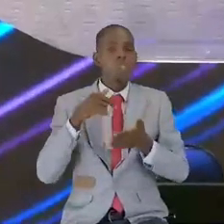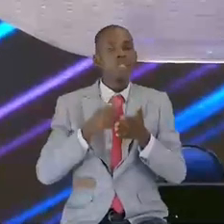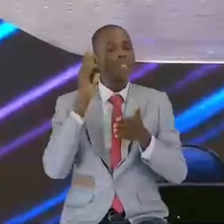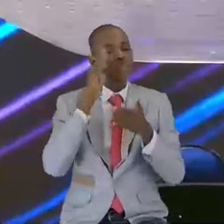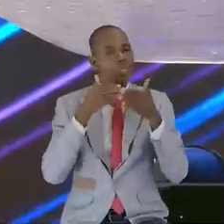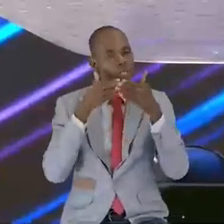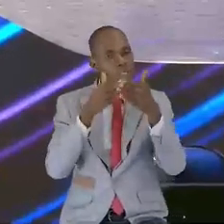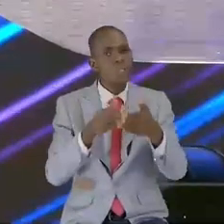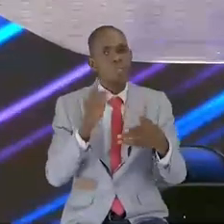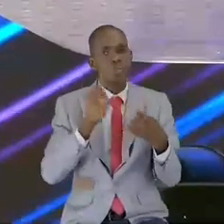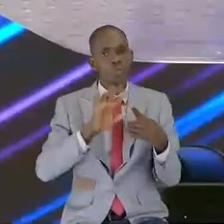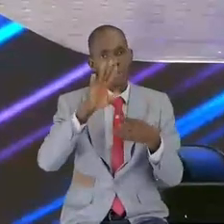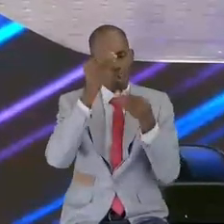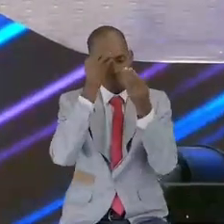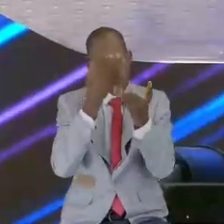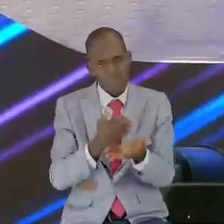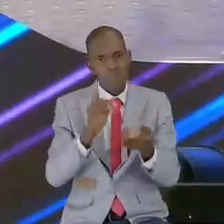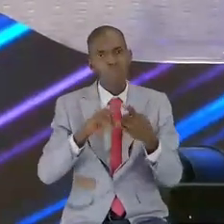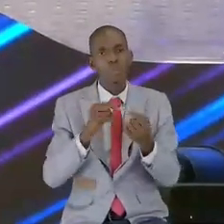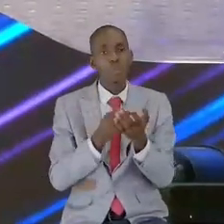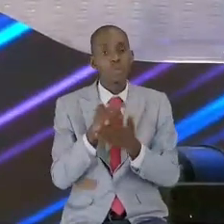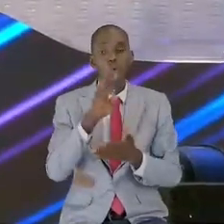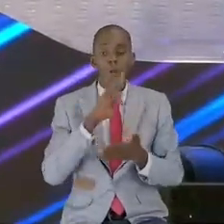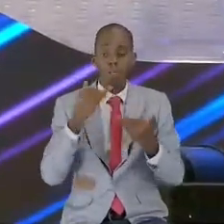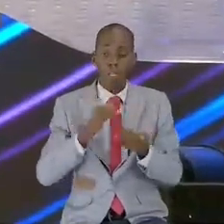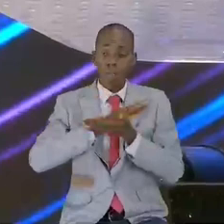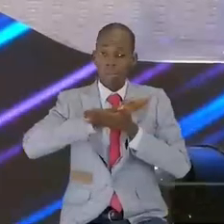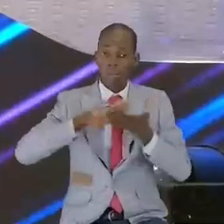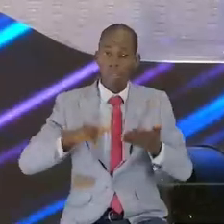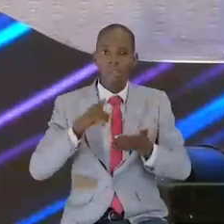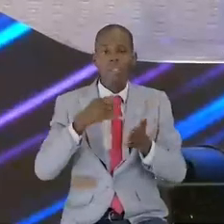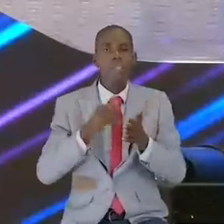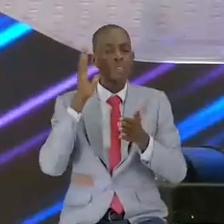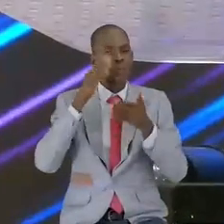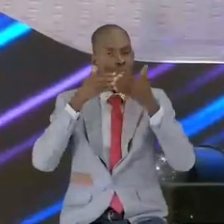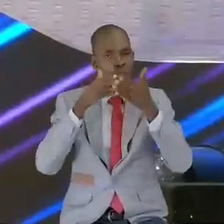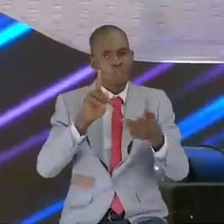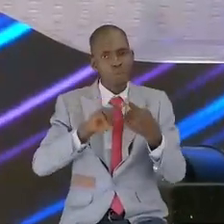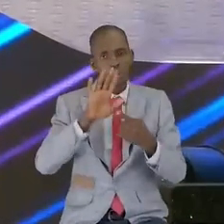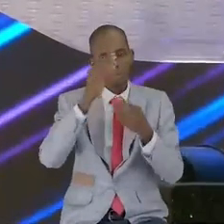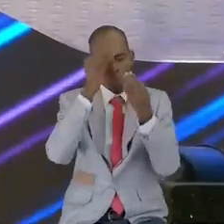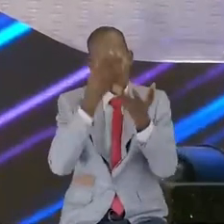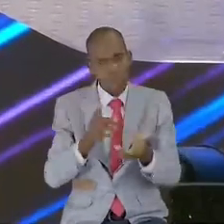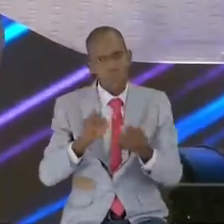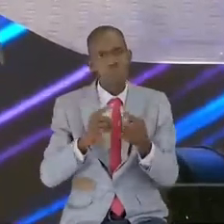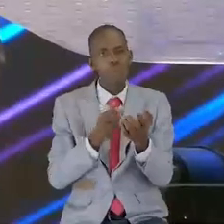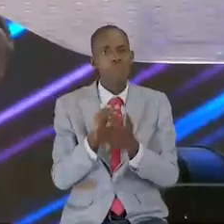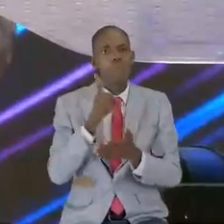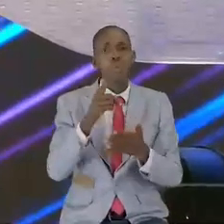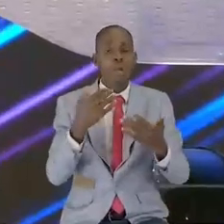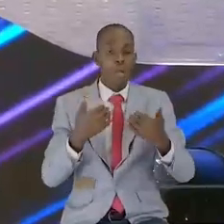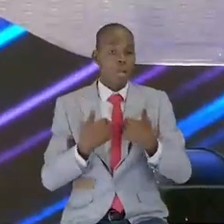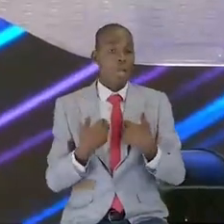à l'obéissance à la vérité. Vous êtes lavé, cela conduit à l'obéissance à la